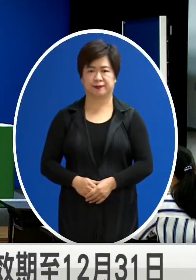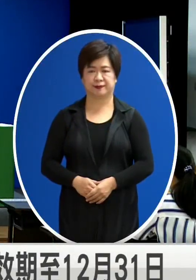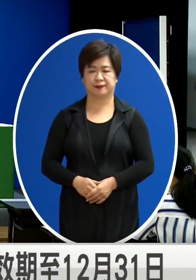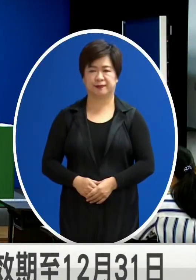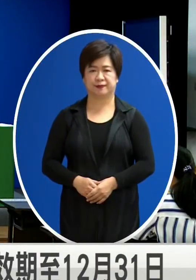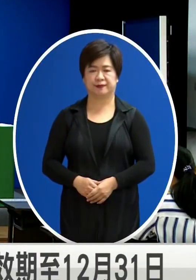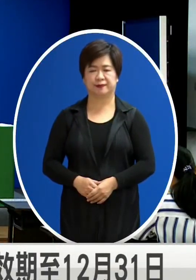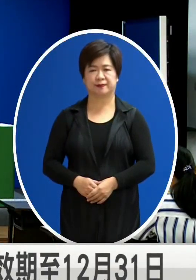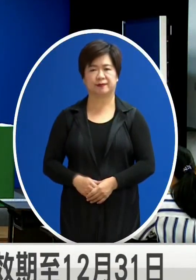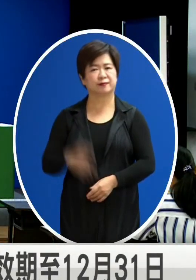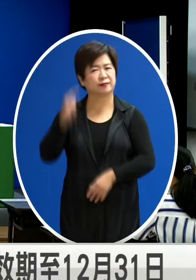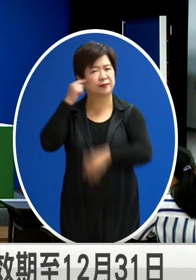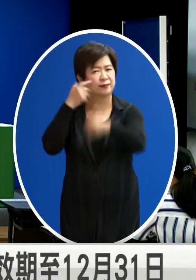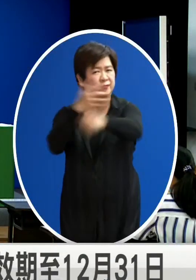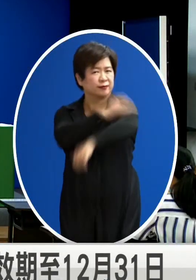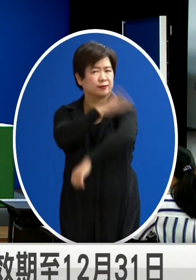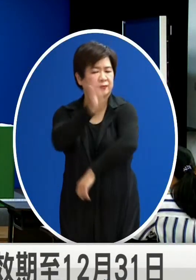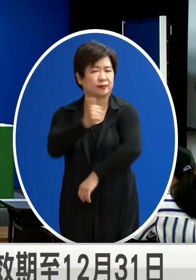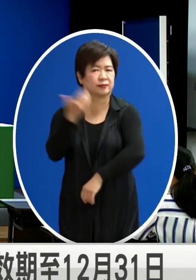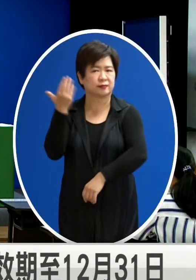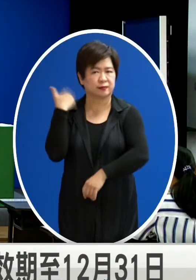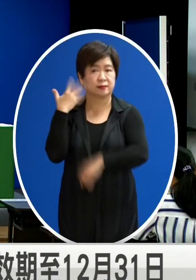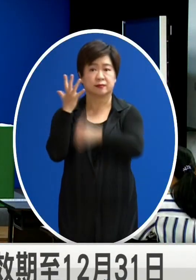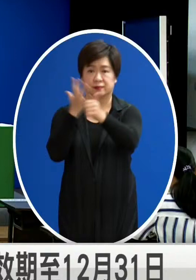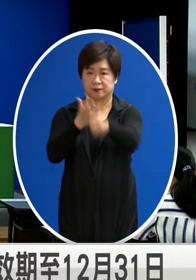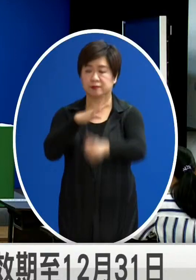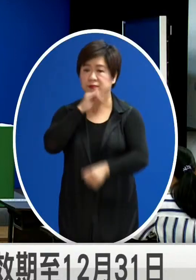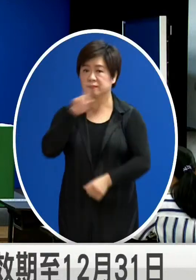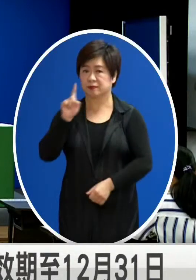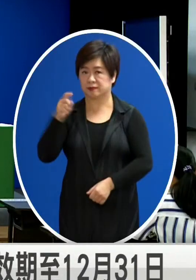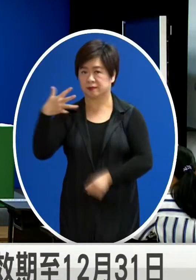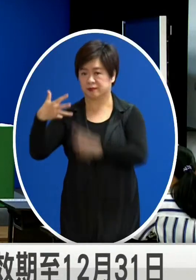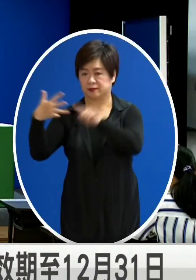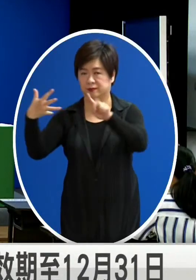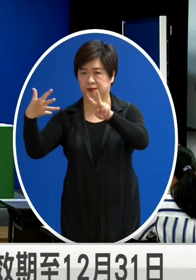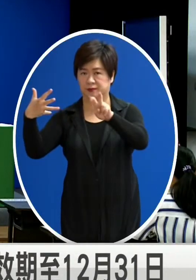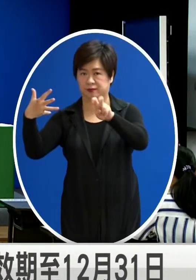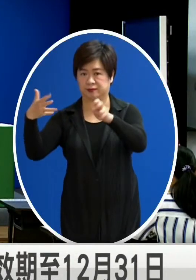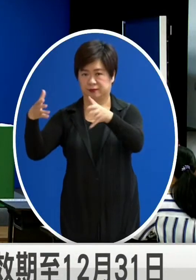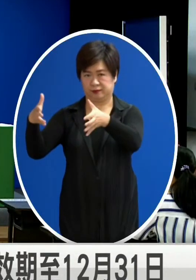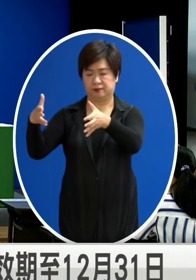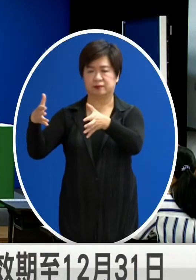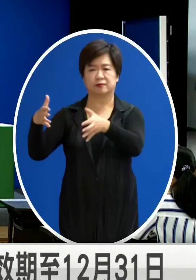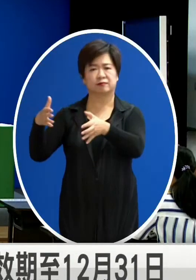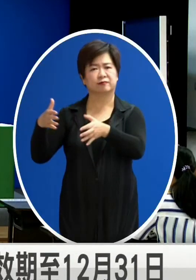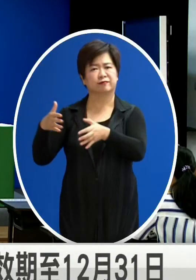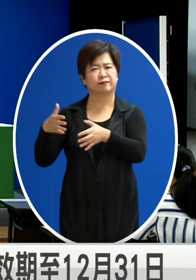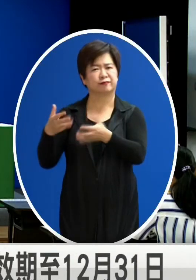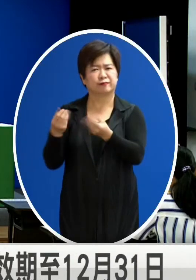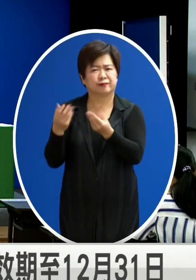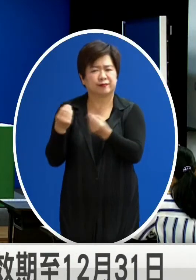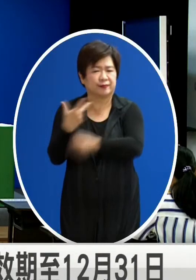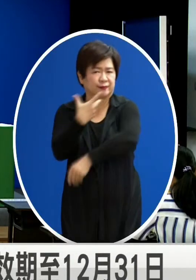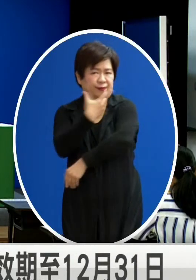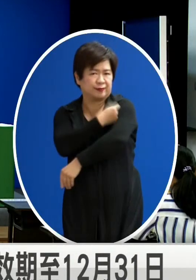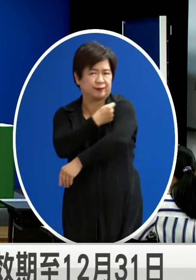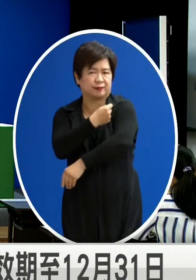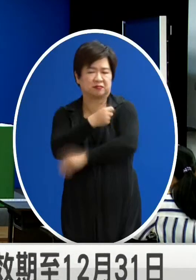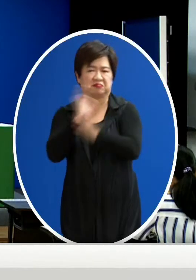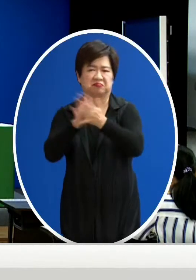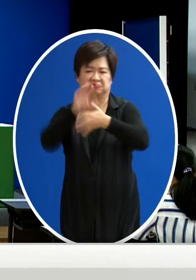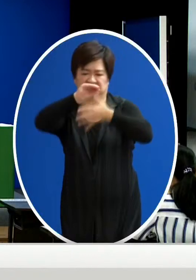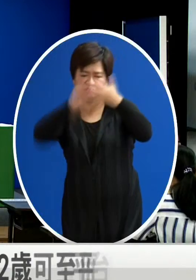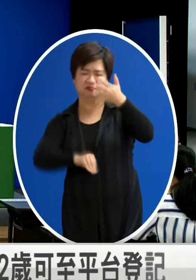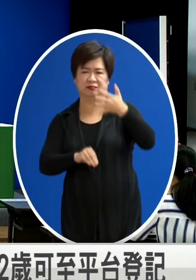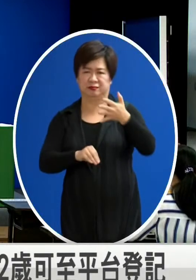想请教一下部长，因为之前有问到说18到22岁的族群好像没有疫苗顺位都被排在比